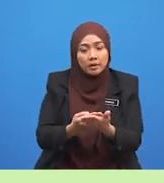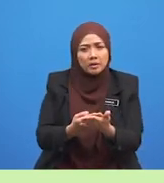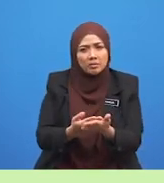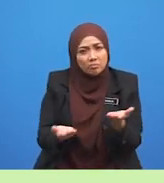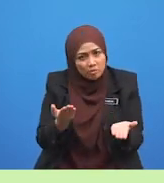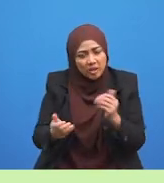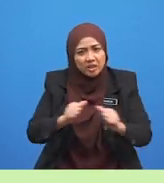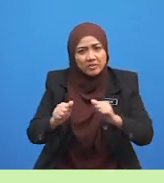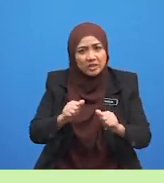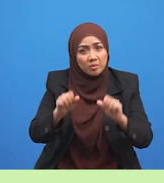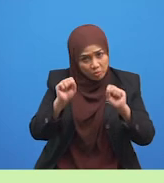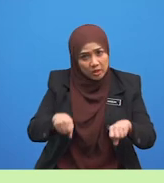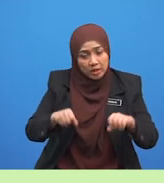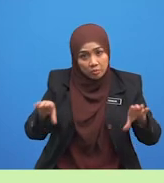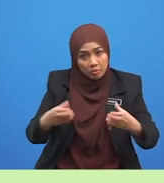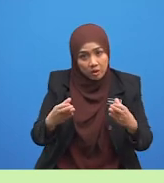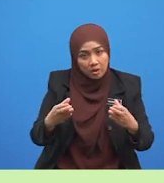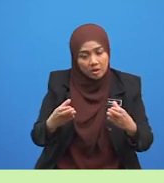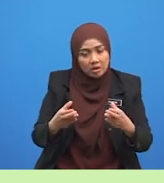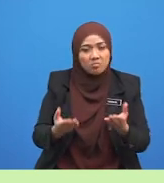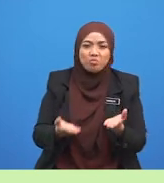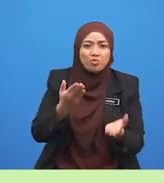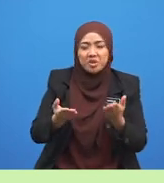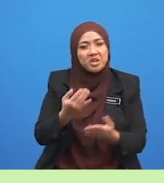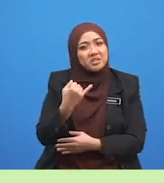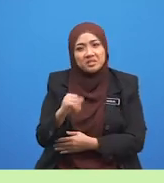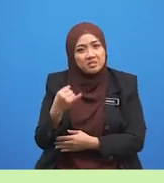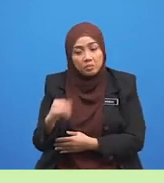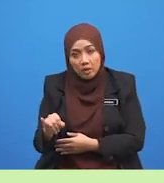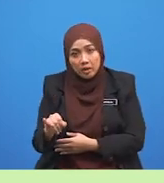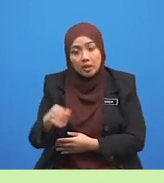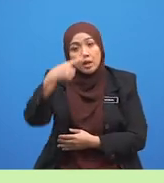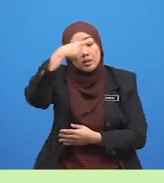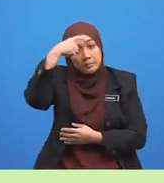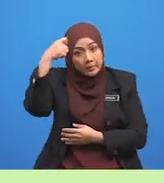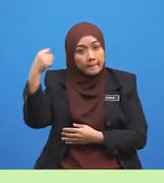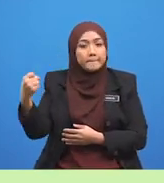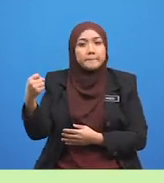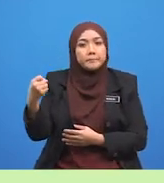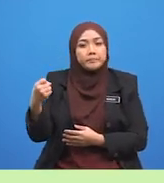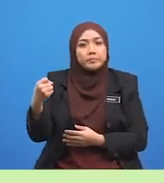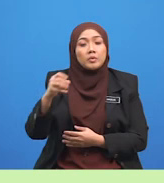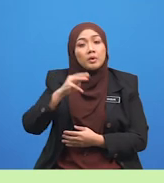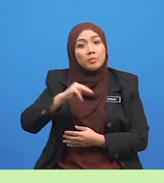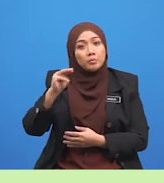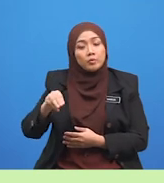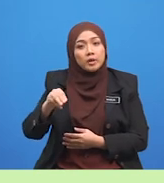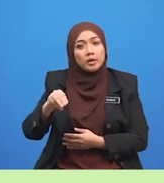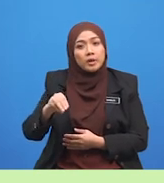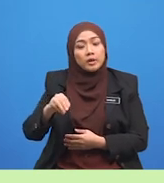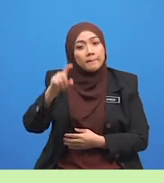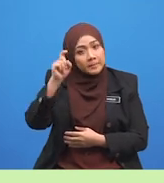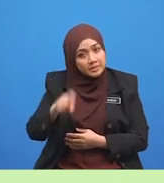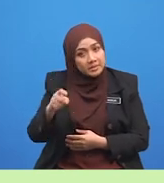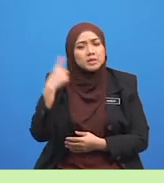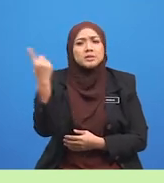sebegini boleh dijalankan? Tentu sekali tidak. Oleh itu, suka cikgu mengingatkan murid-murid agar